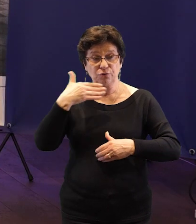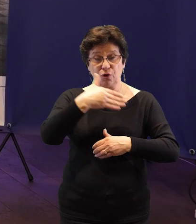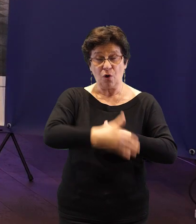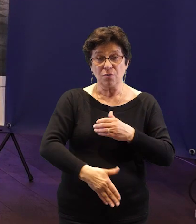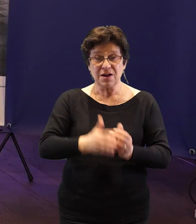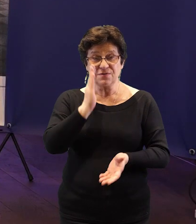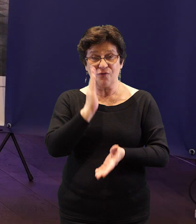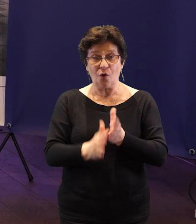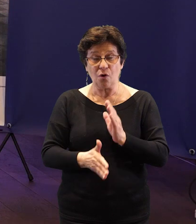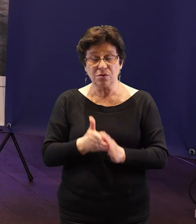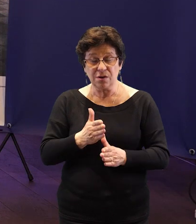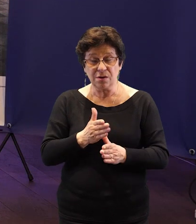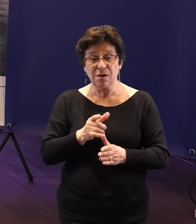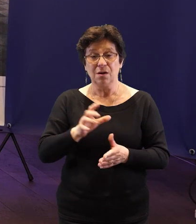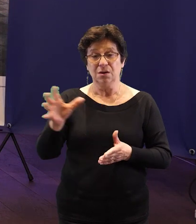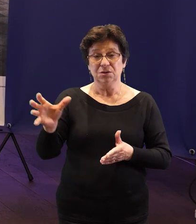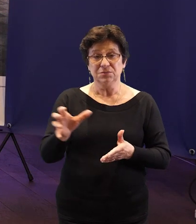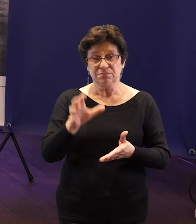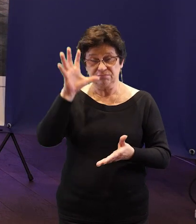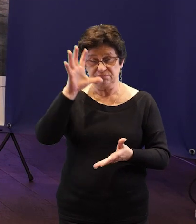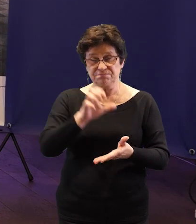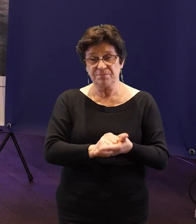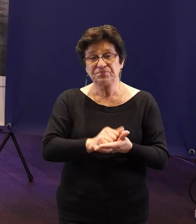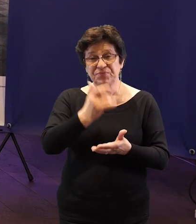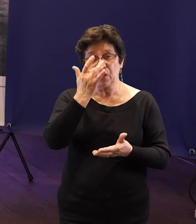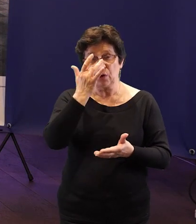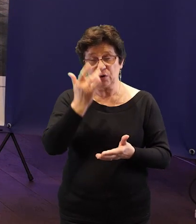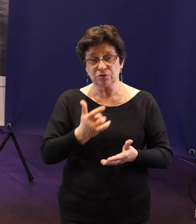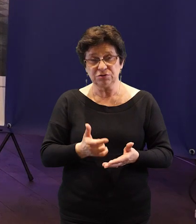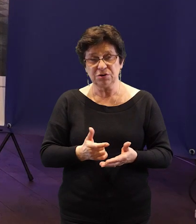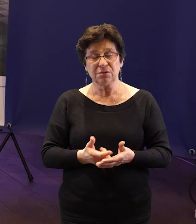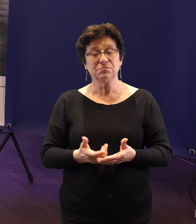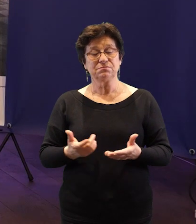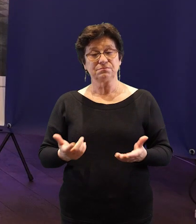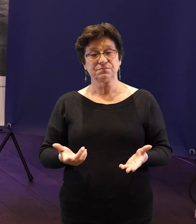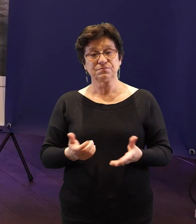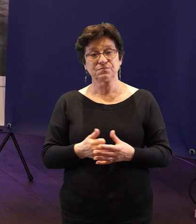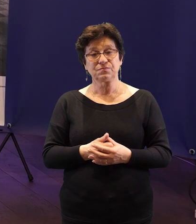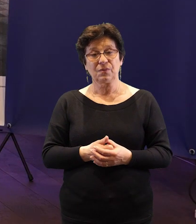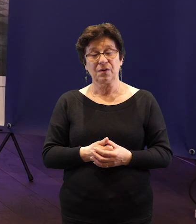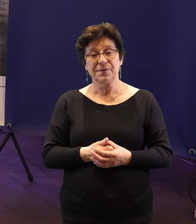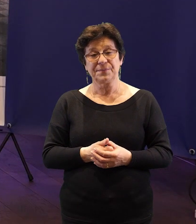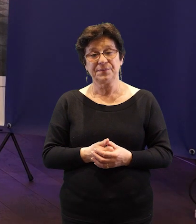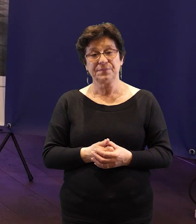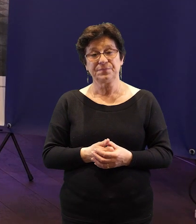Związek Radziecki i teraz będą testowane i oblatane. Co się dzieje?